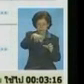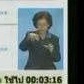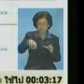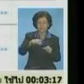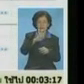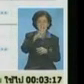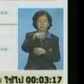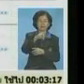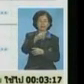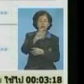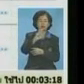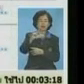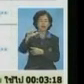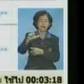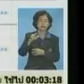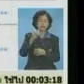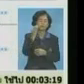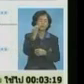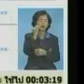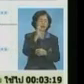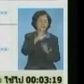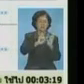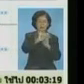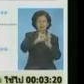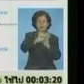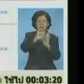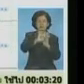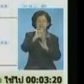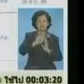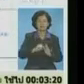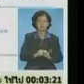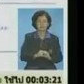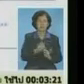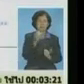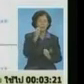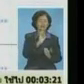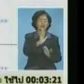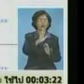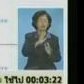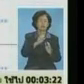4,200 ล้านบาทนี่สร้างที่เชียงใหม่บ้านของคนที่ท่านเฉลิมบอกว่าท่านเป็นขี้ข้านะครับ